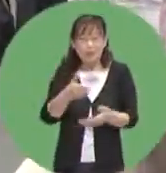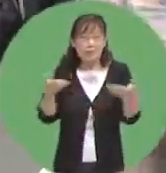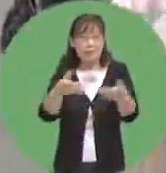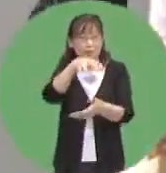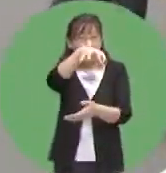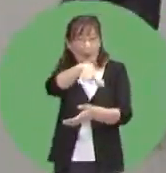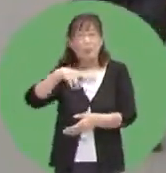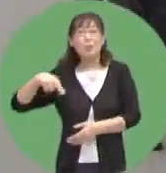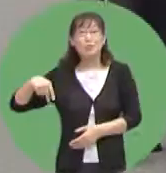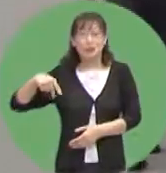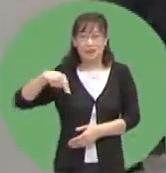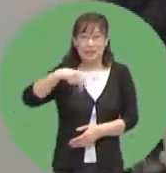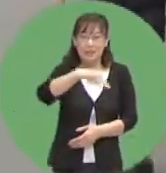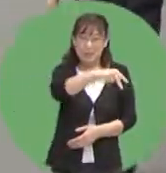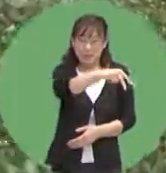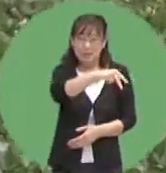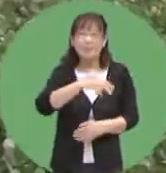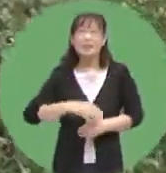向かっていきます。